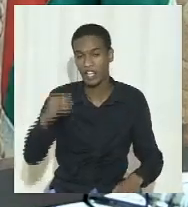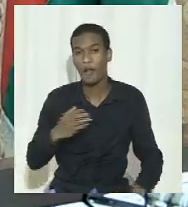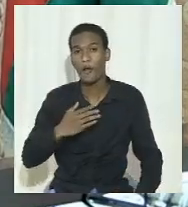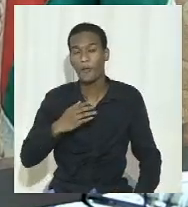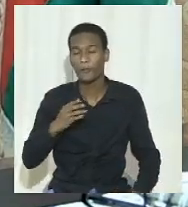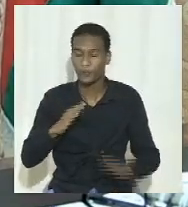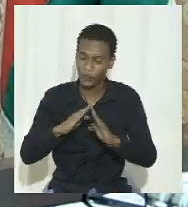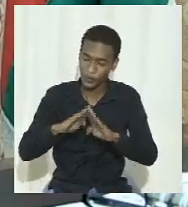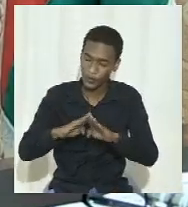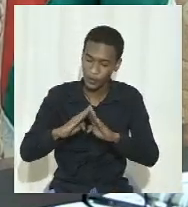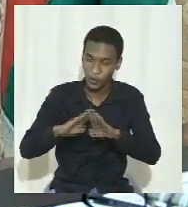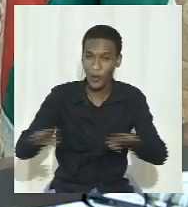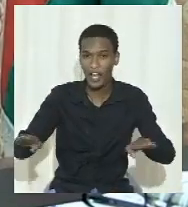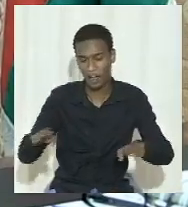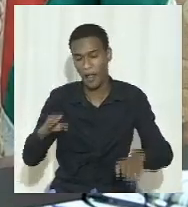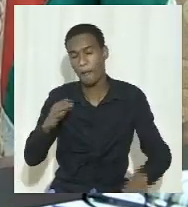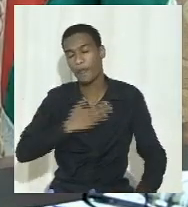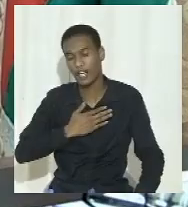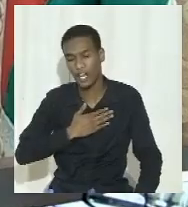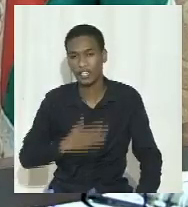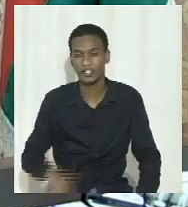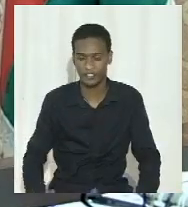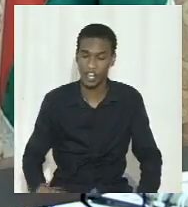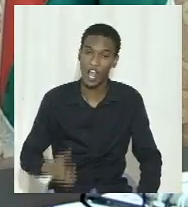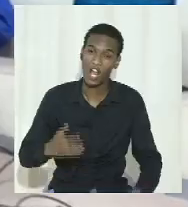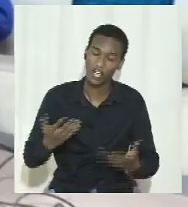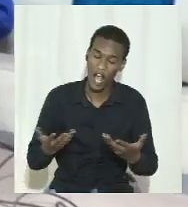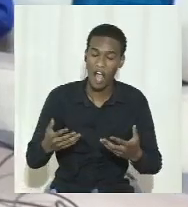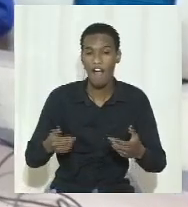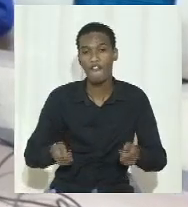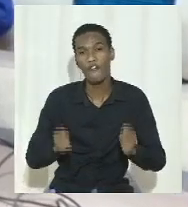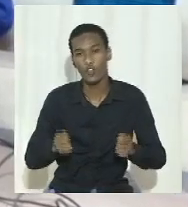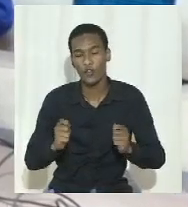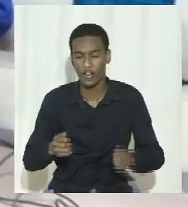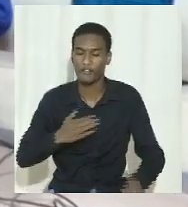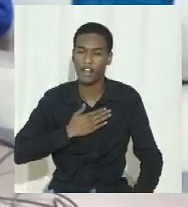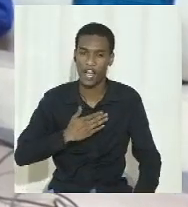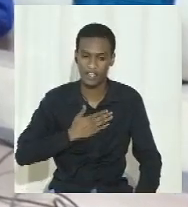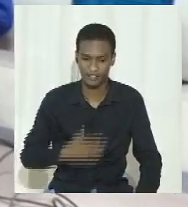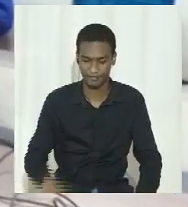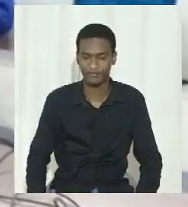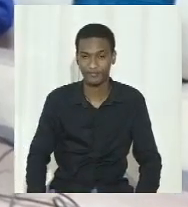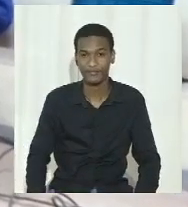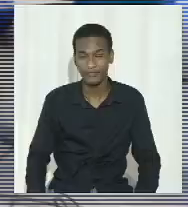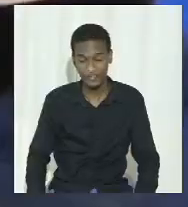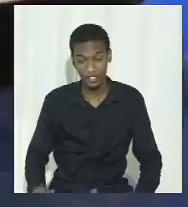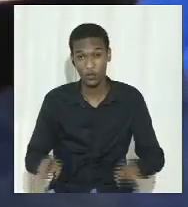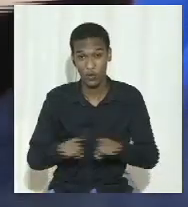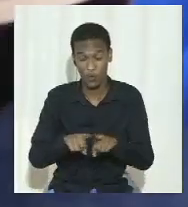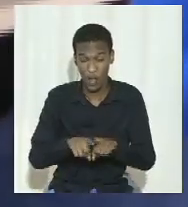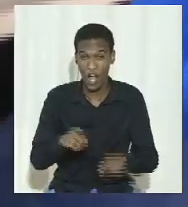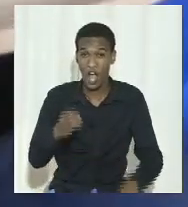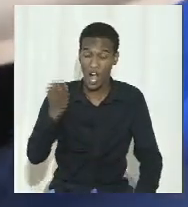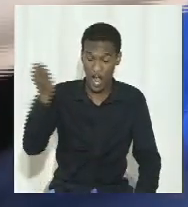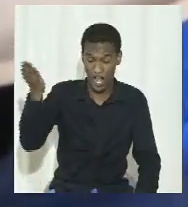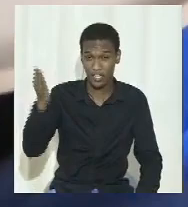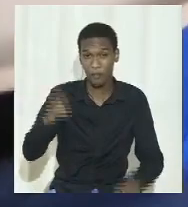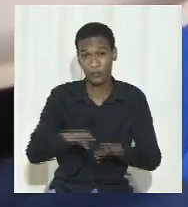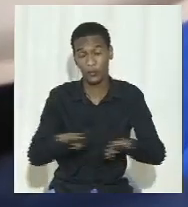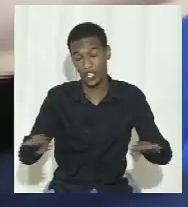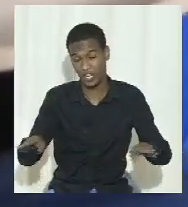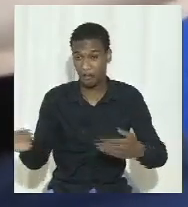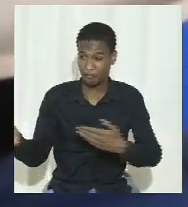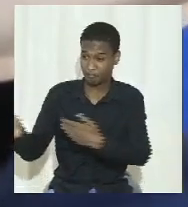fidianana fourniture amin'ny fanatanterahana an'izany. Ho an'ny faritra mihiboka dia ireo izay kilasy manala